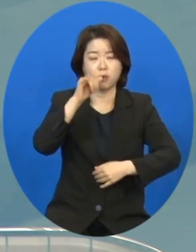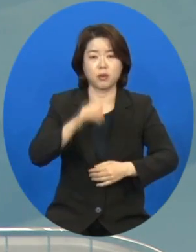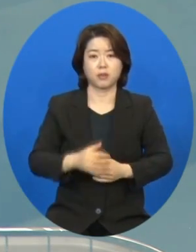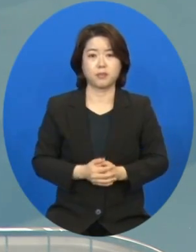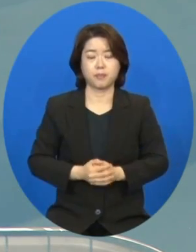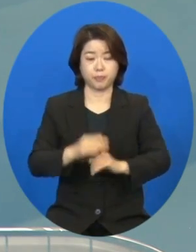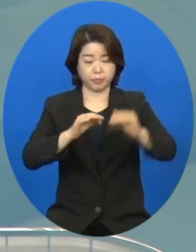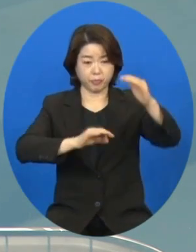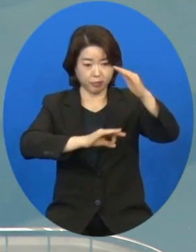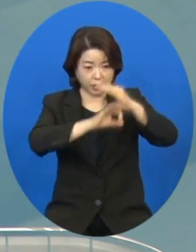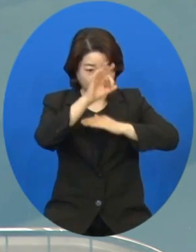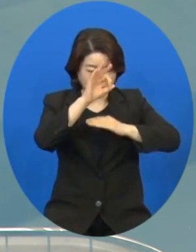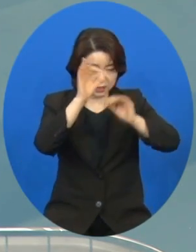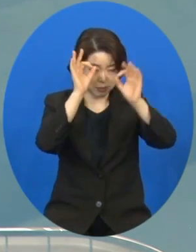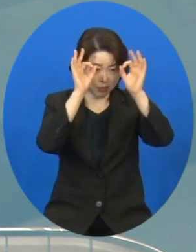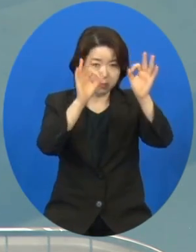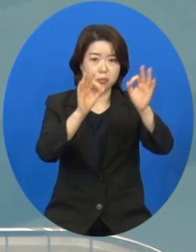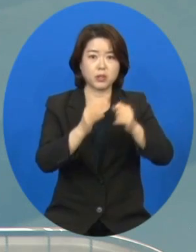아침에